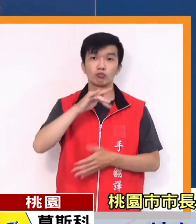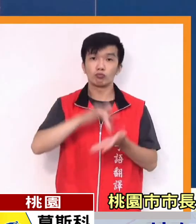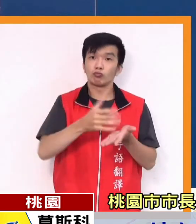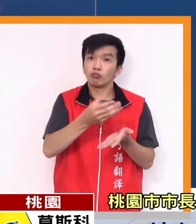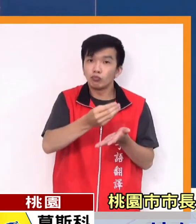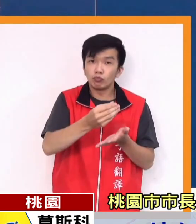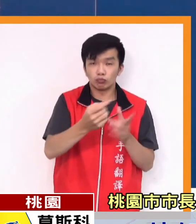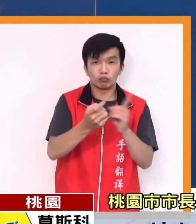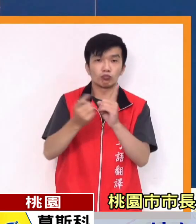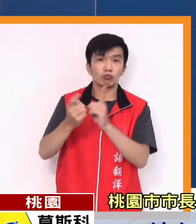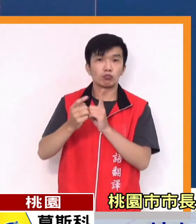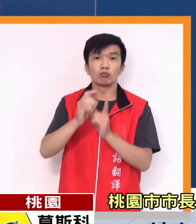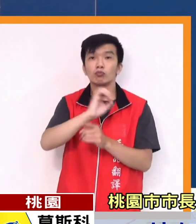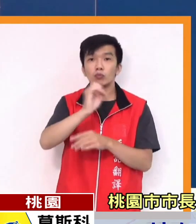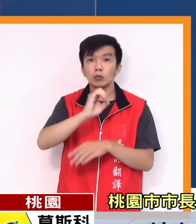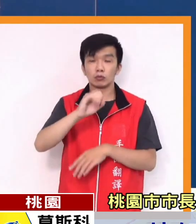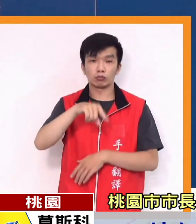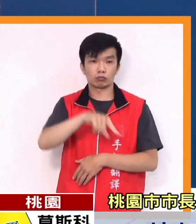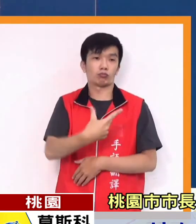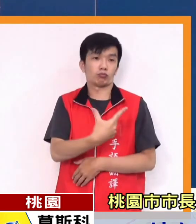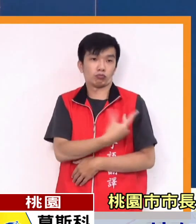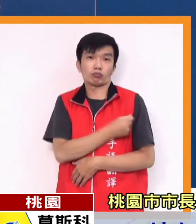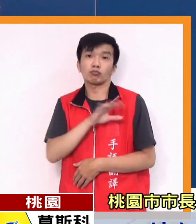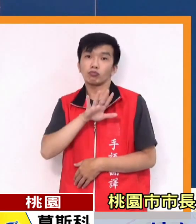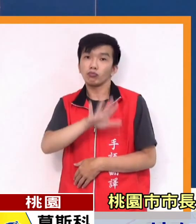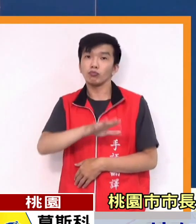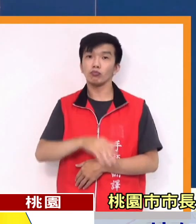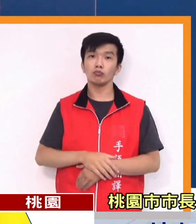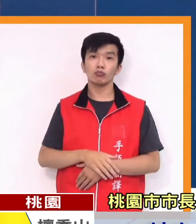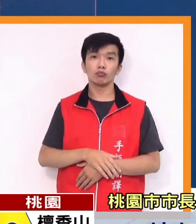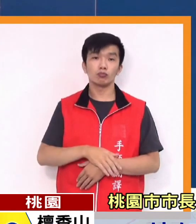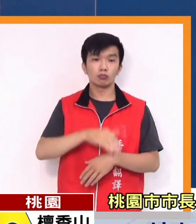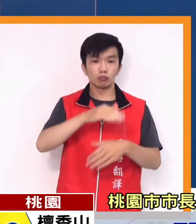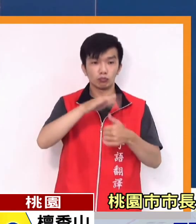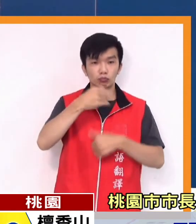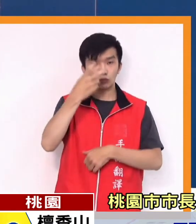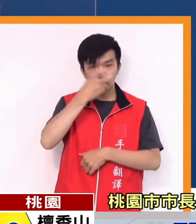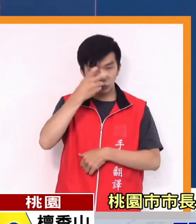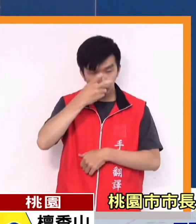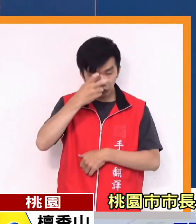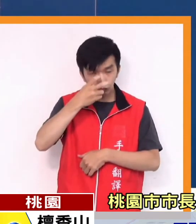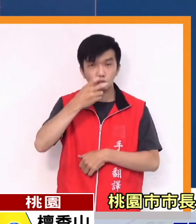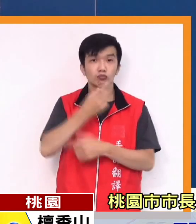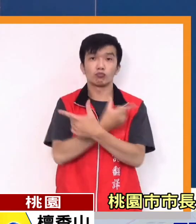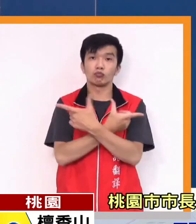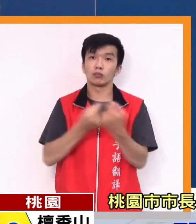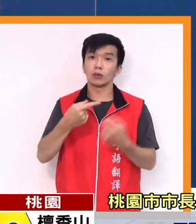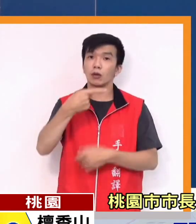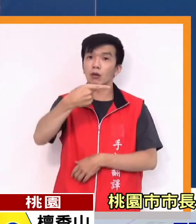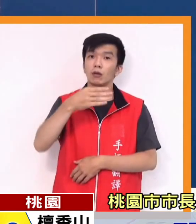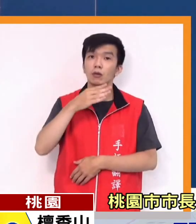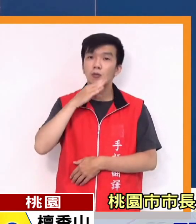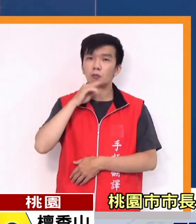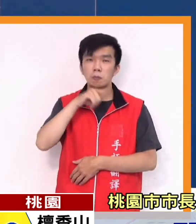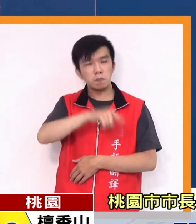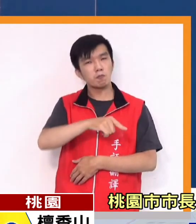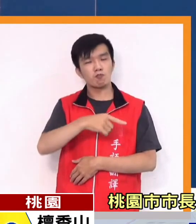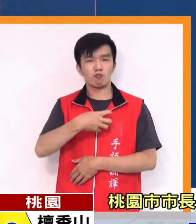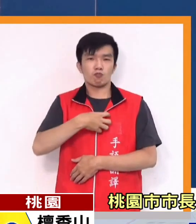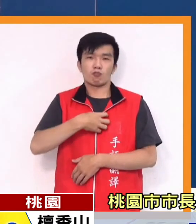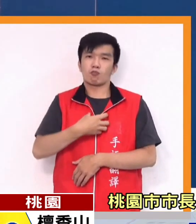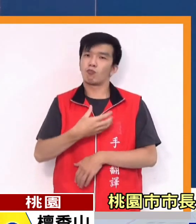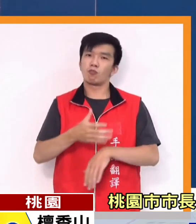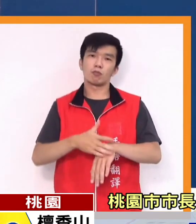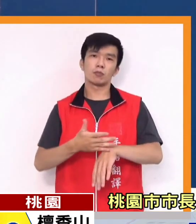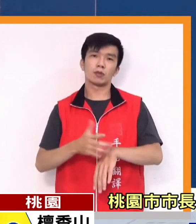苗，采检也是这个阴性，那他这个是比较无风险人员，那我